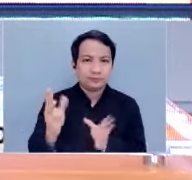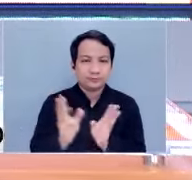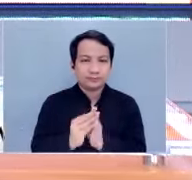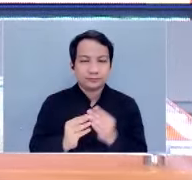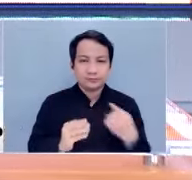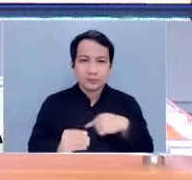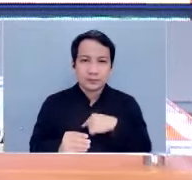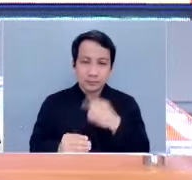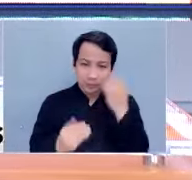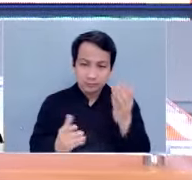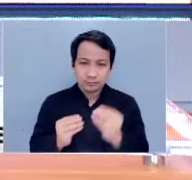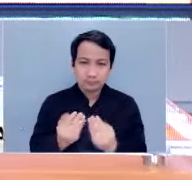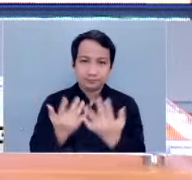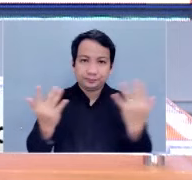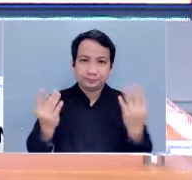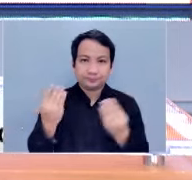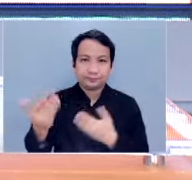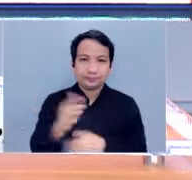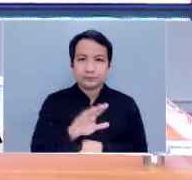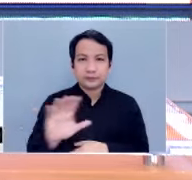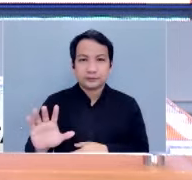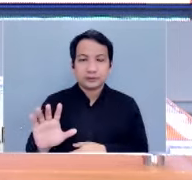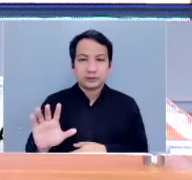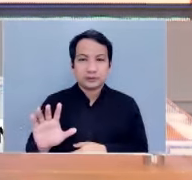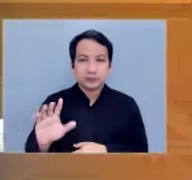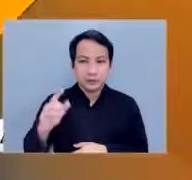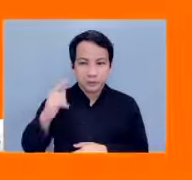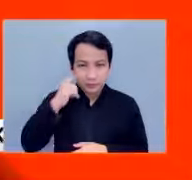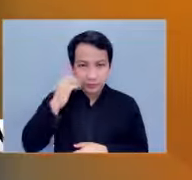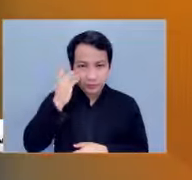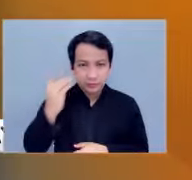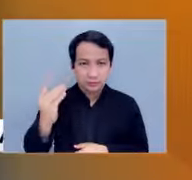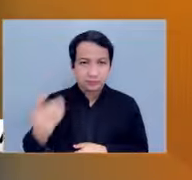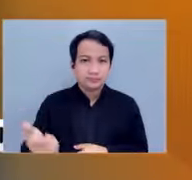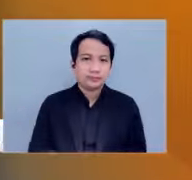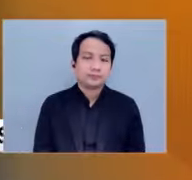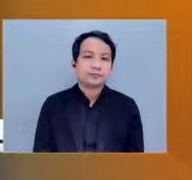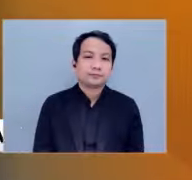ang apoy. Nasa front line ng balitang yan si Gary De Leon.